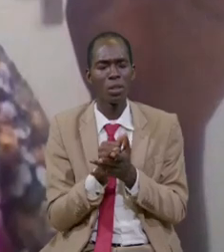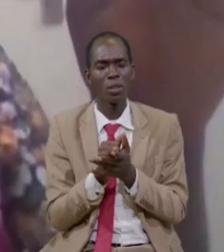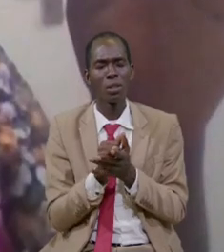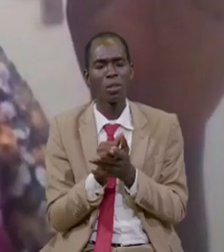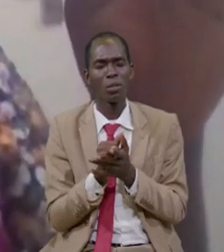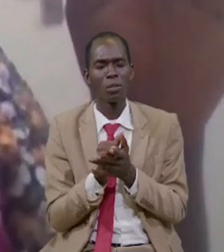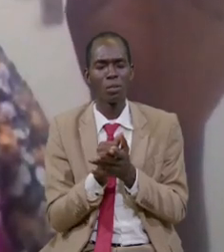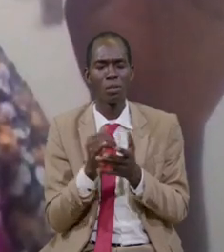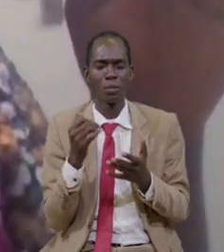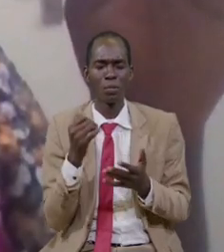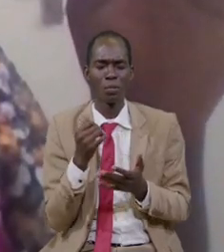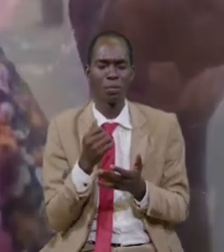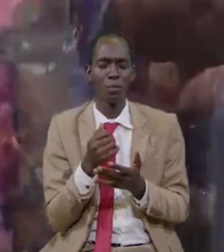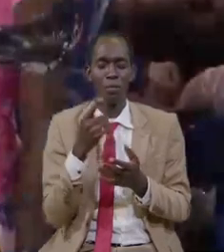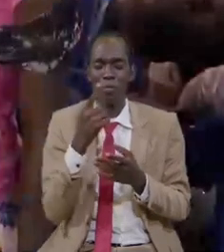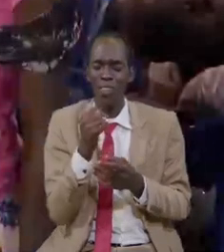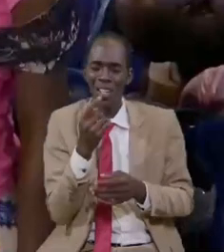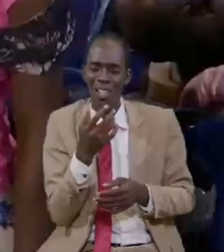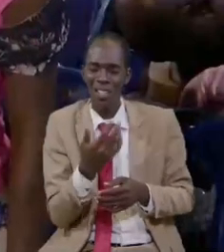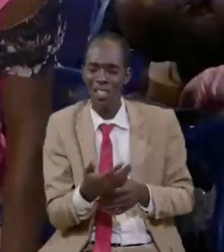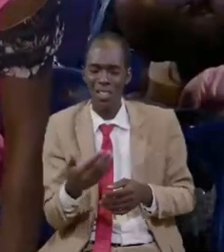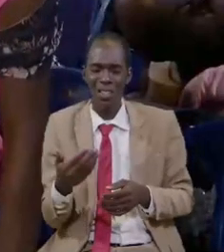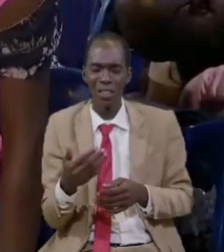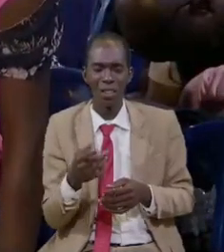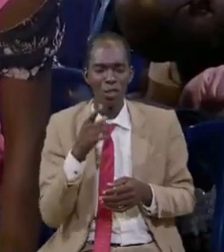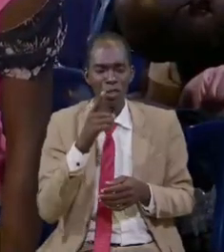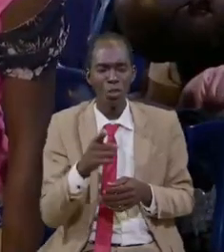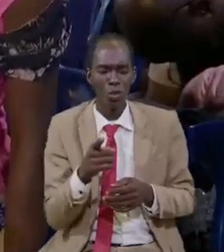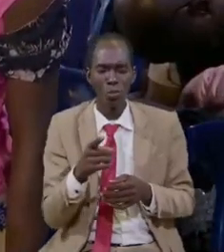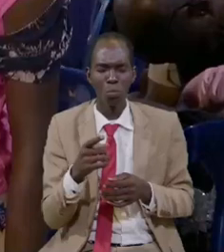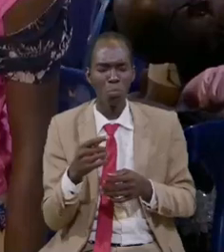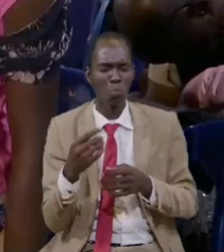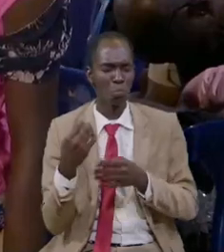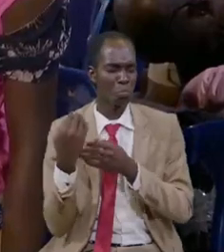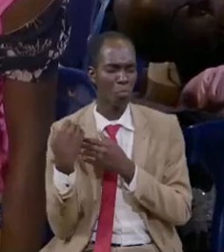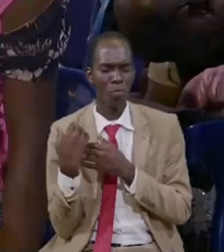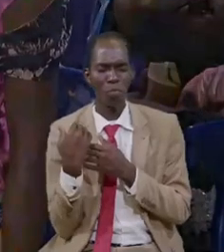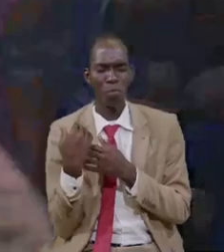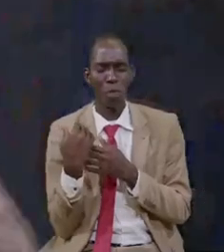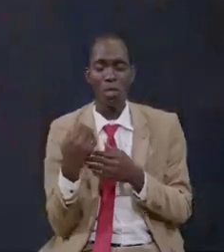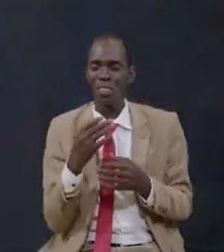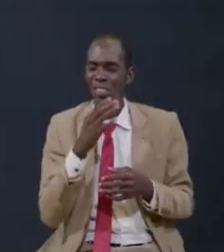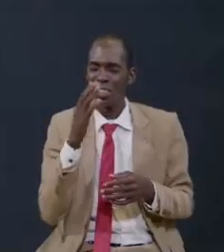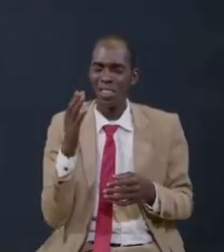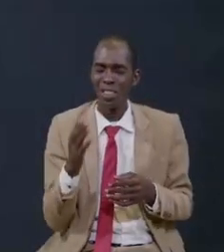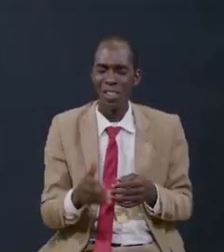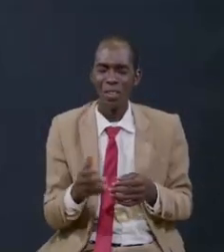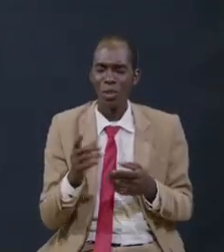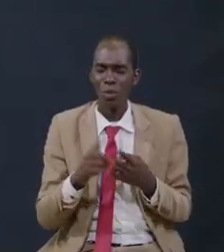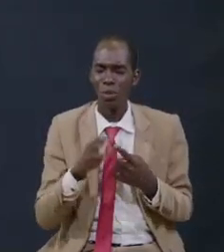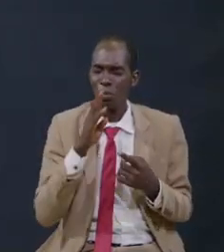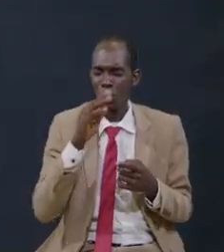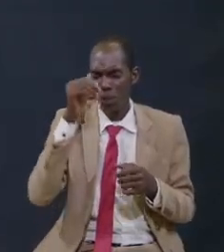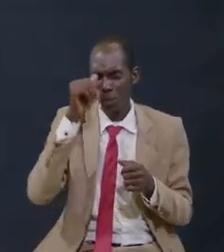vie. Les péchés soient ôtés et jetés au fond de la mer